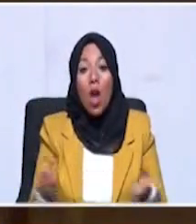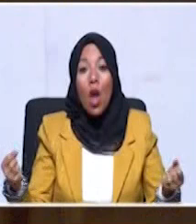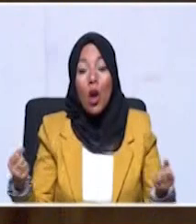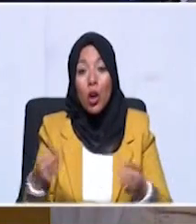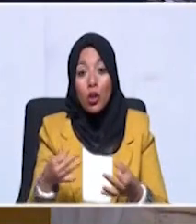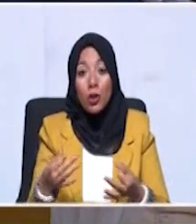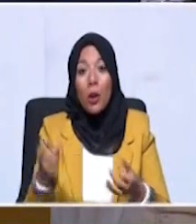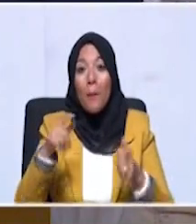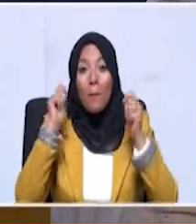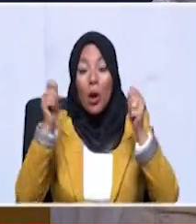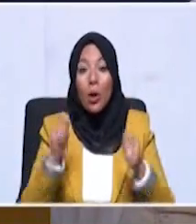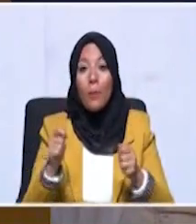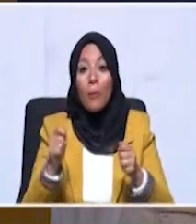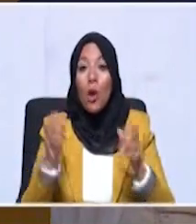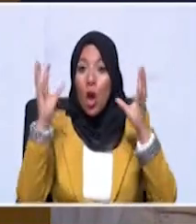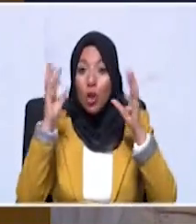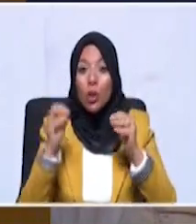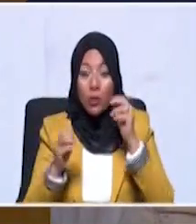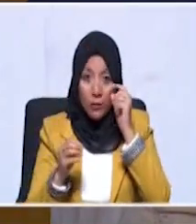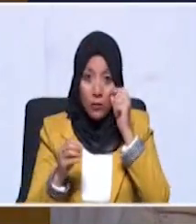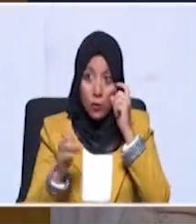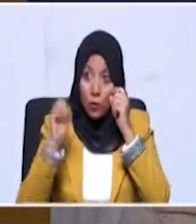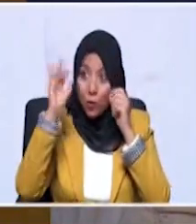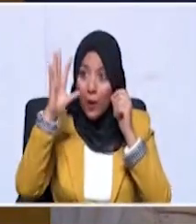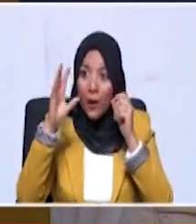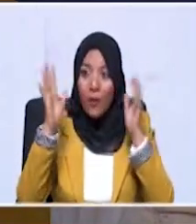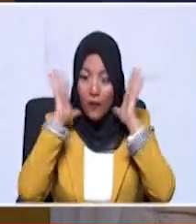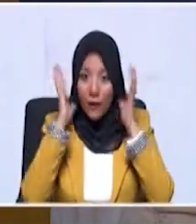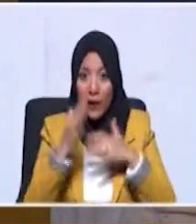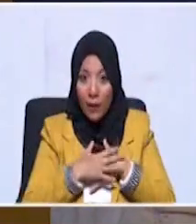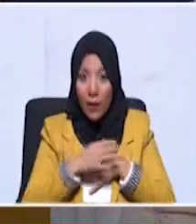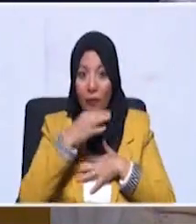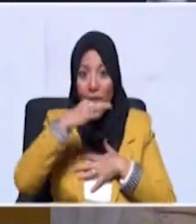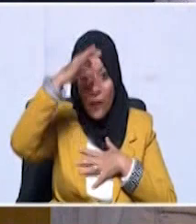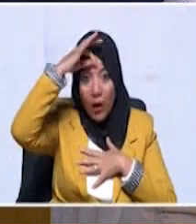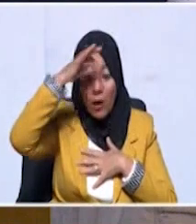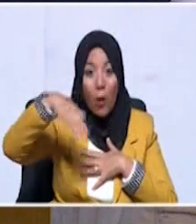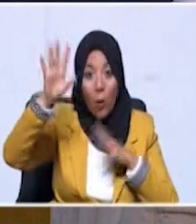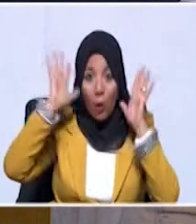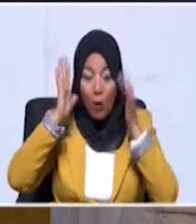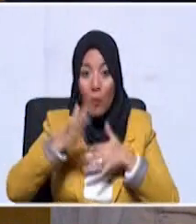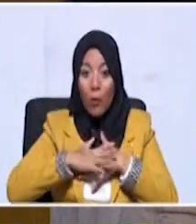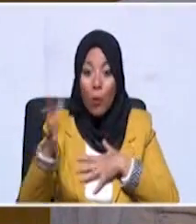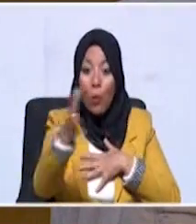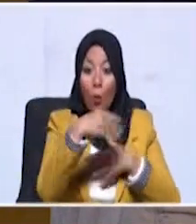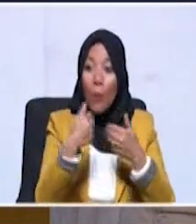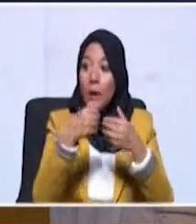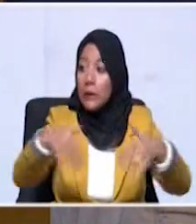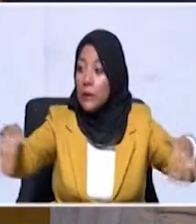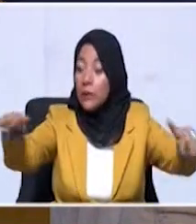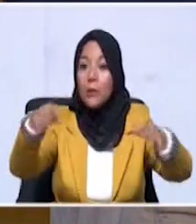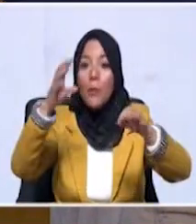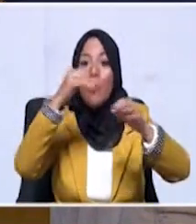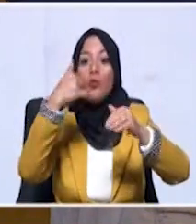يعني. نصلي العشاء جماعة والصبح جماعة الفجر يعني. لأن ده حاجة مهم. من صلى العشاء في جماعة فكأنما قام نصف